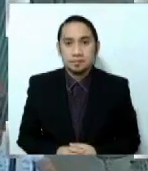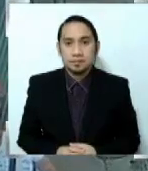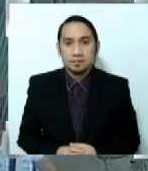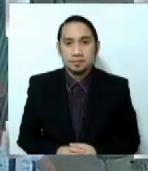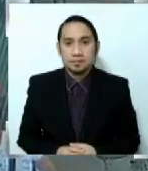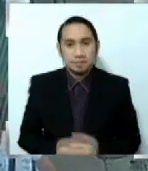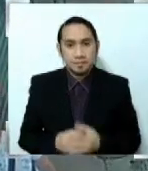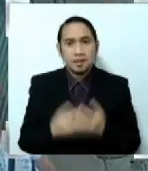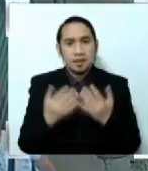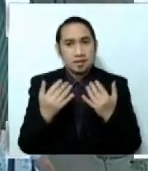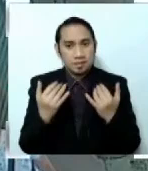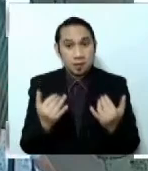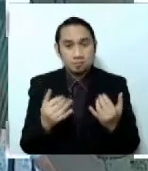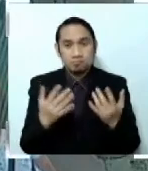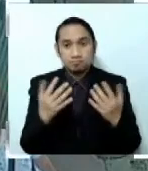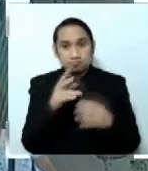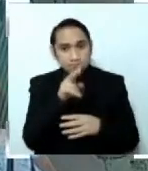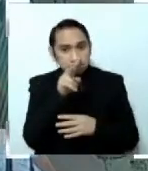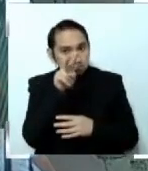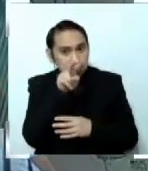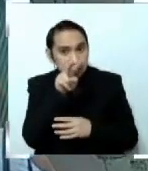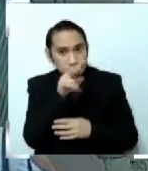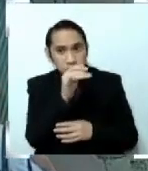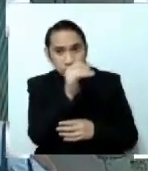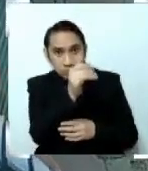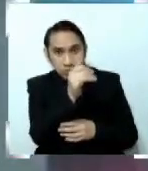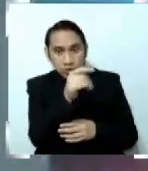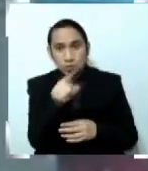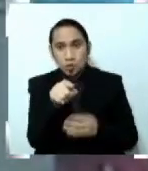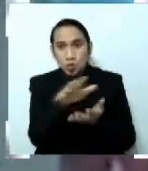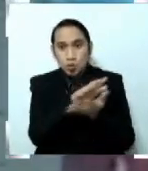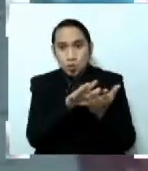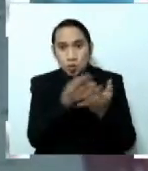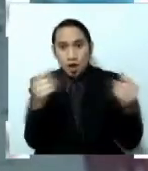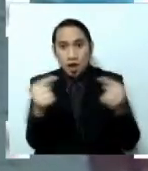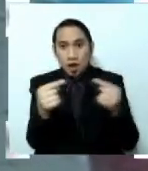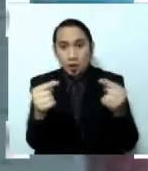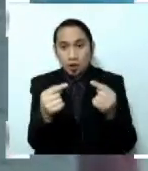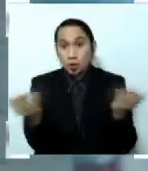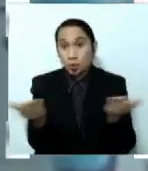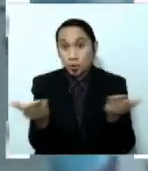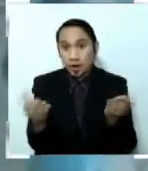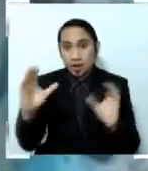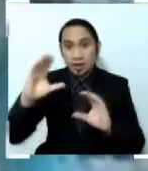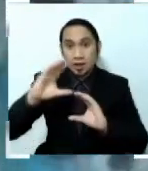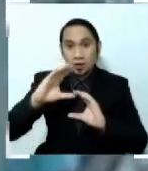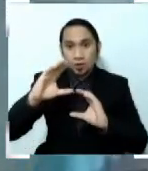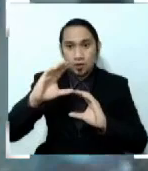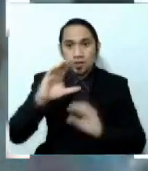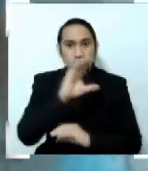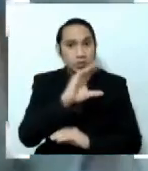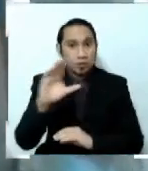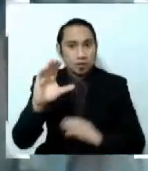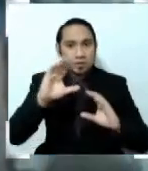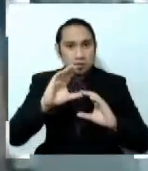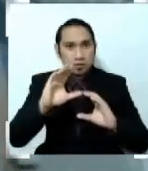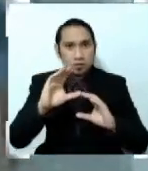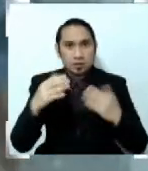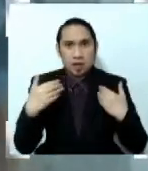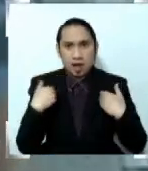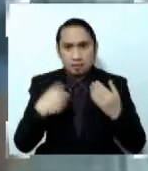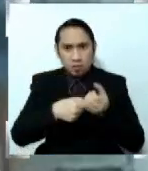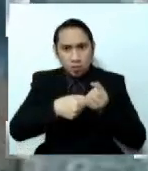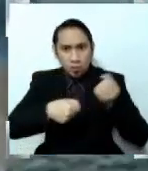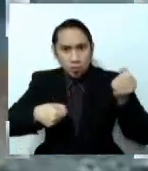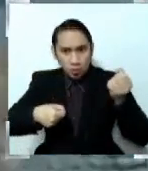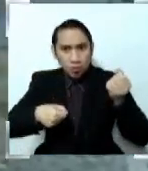Iga na videohan ang rumble ng grupo ng mga kabataan sa Barangay 73 sa Caloocan. Todo wasiwas pa ng hawak na pamalo ang ilan sa